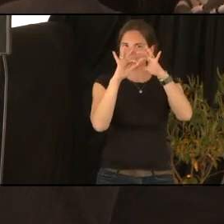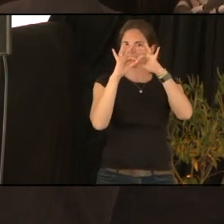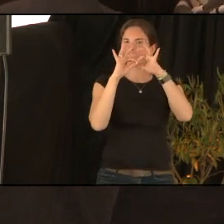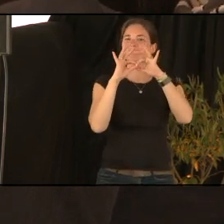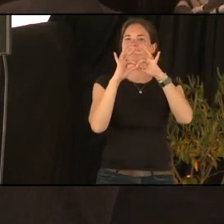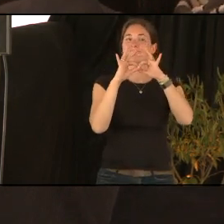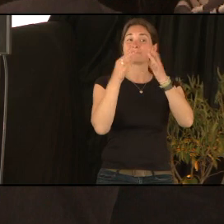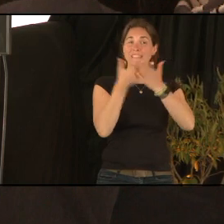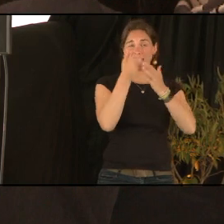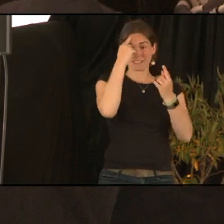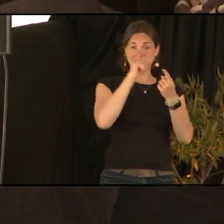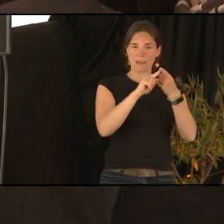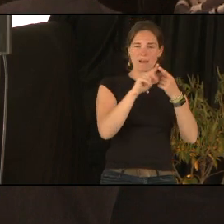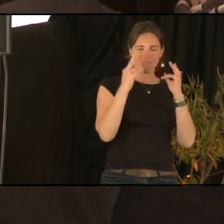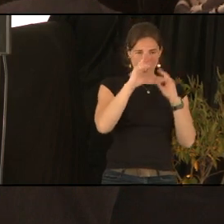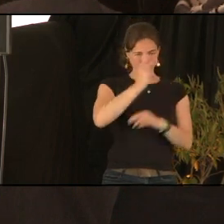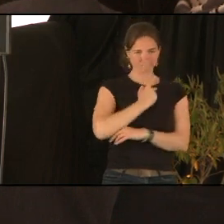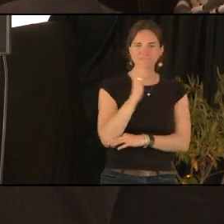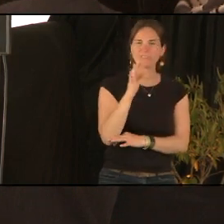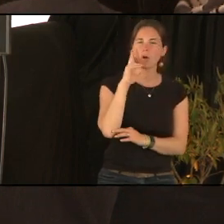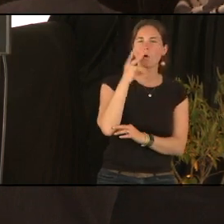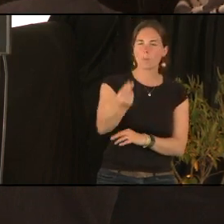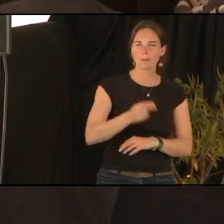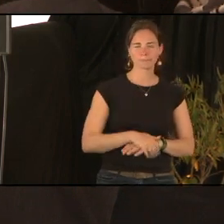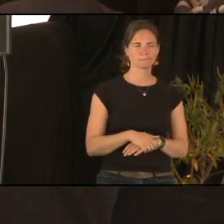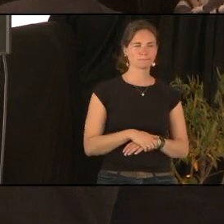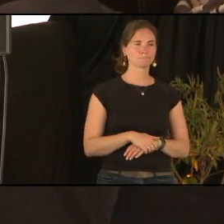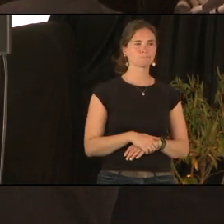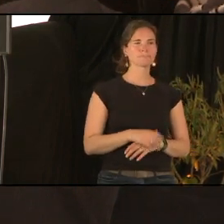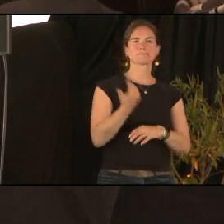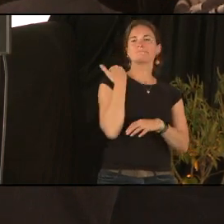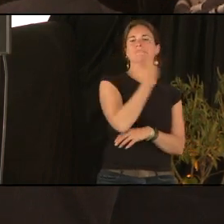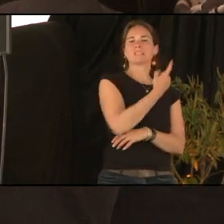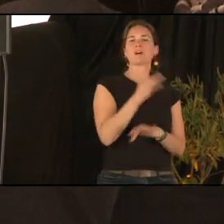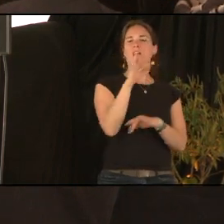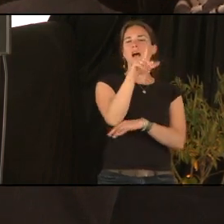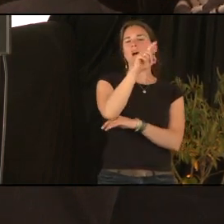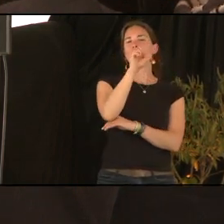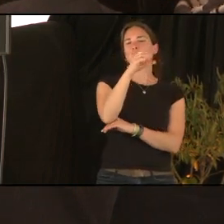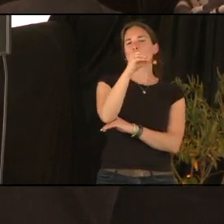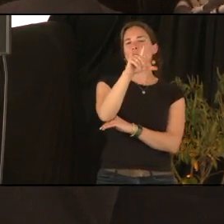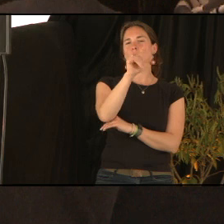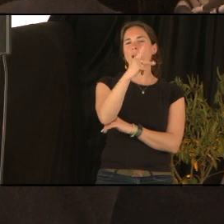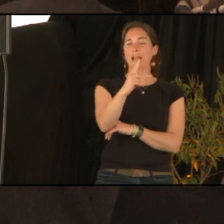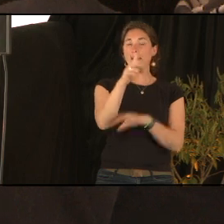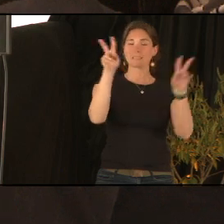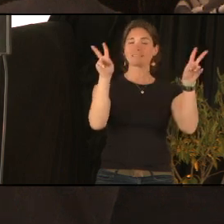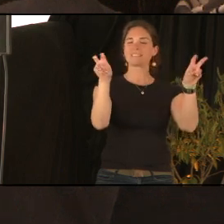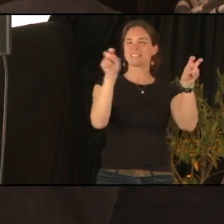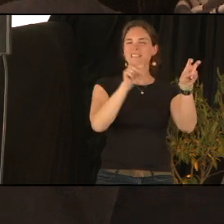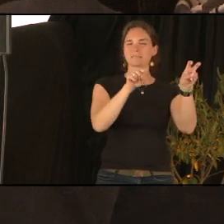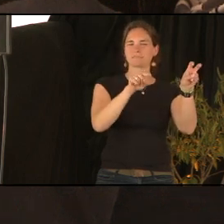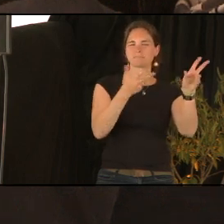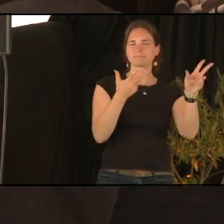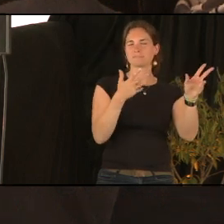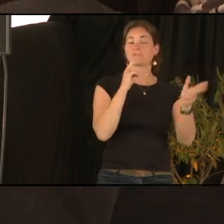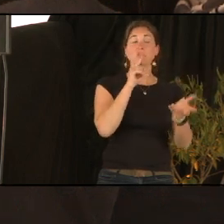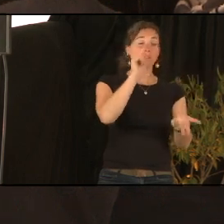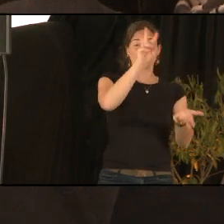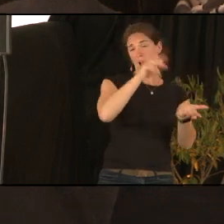livre qui questionne cette humanité. Et peut-être la dernière question, c'était sur le titre. Alors là, bon, j'aurais beaucoup de choses à dire, mais c'est un